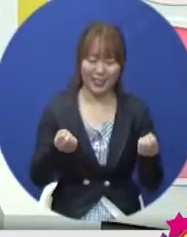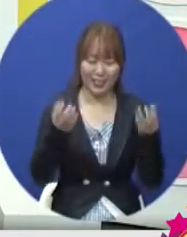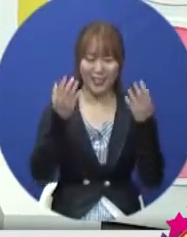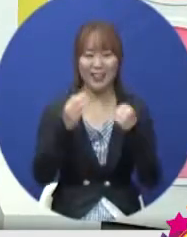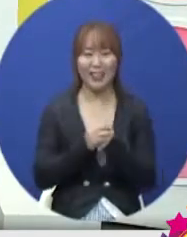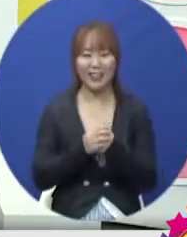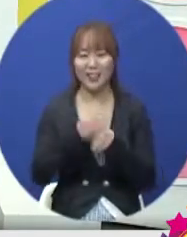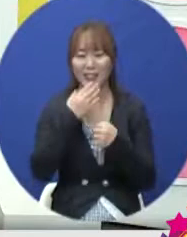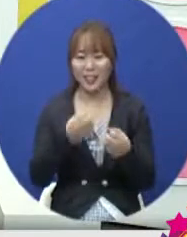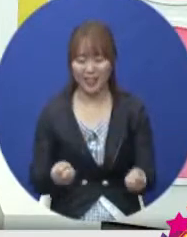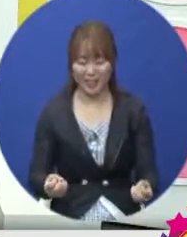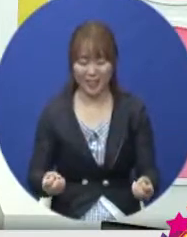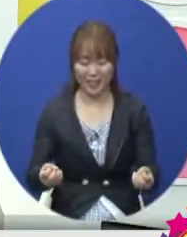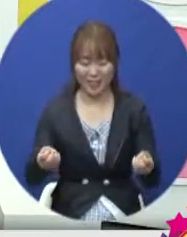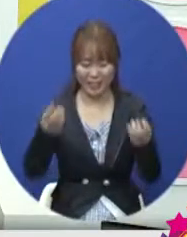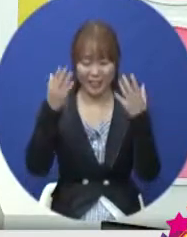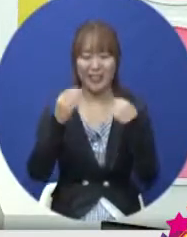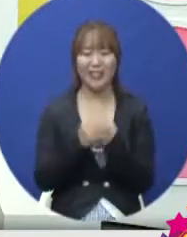축하합니다.